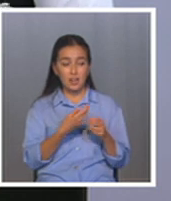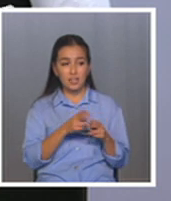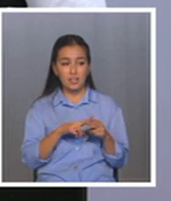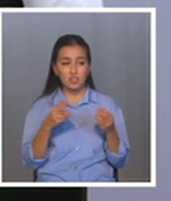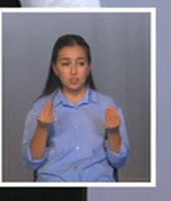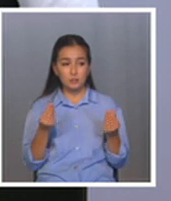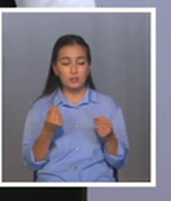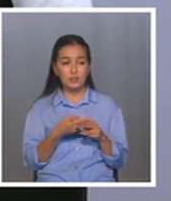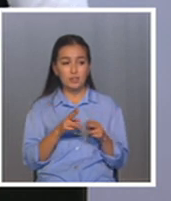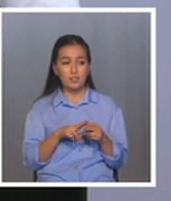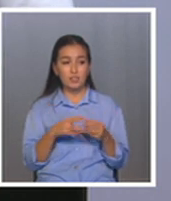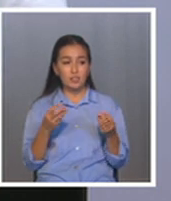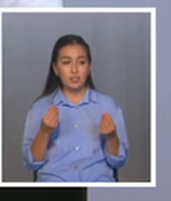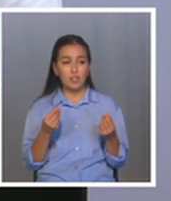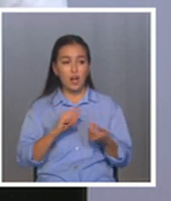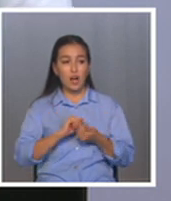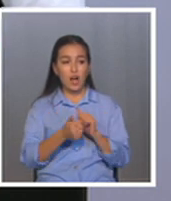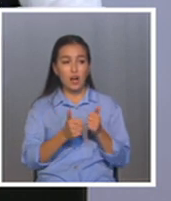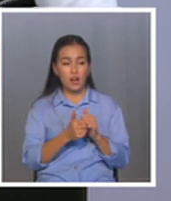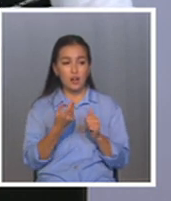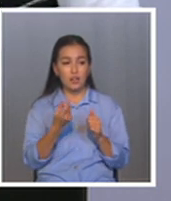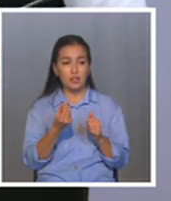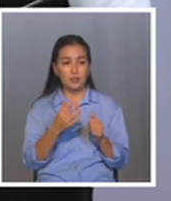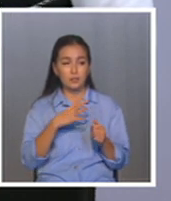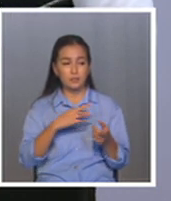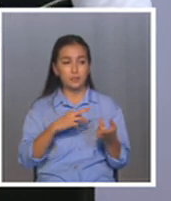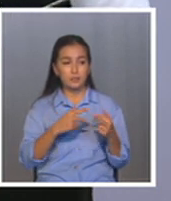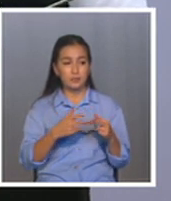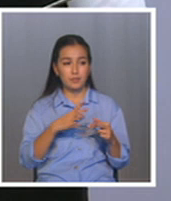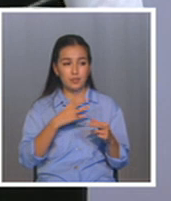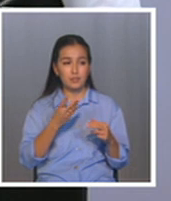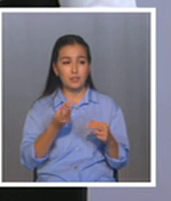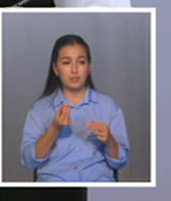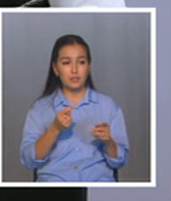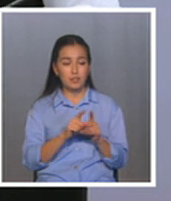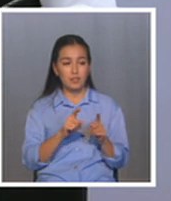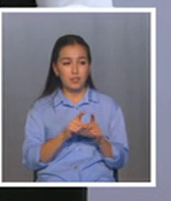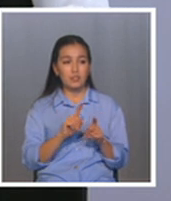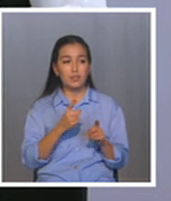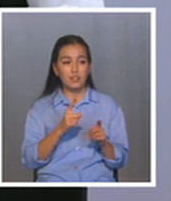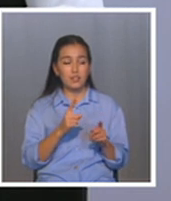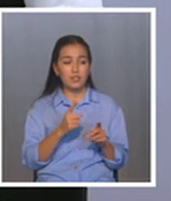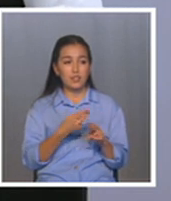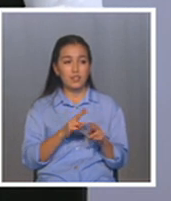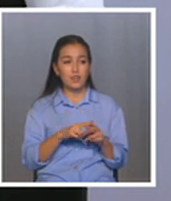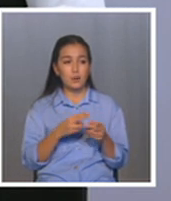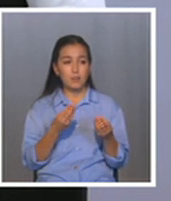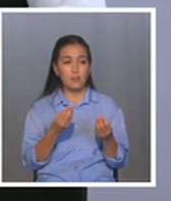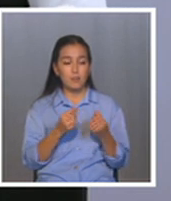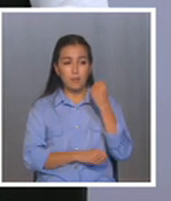жібек матасы айырбас валютасына да айналды. Неге? Неліктен жібек